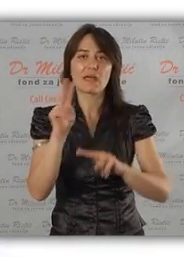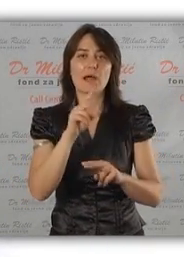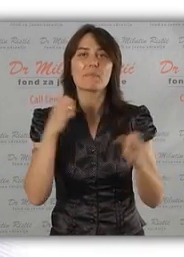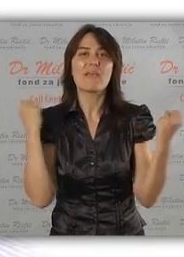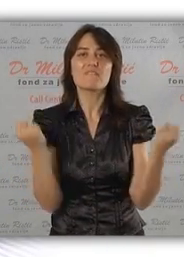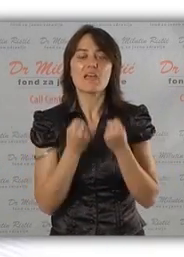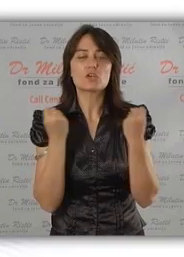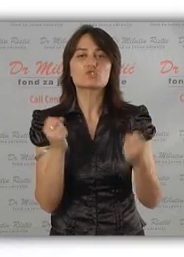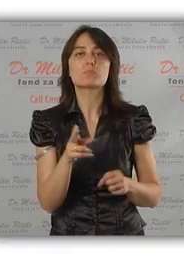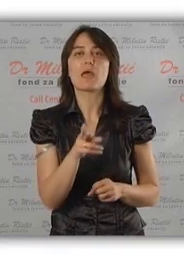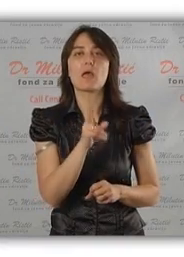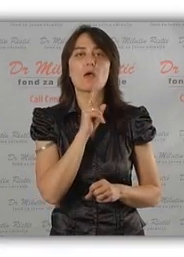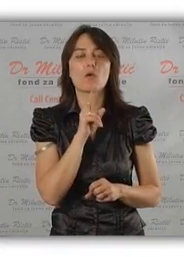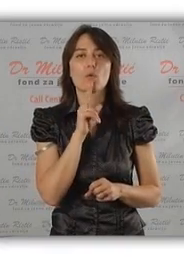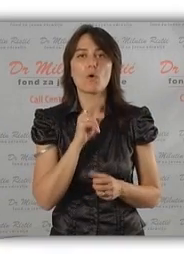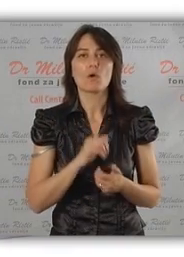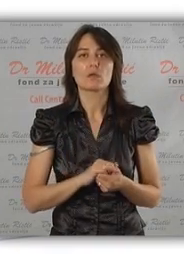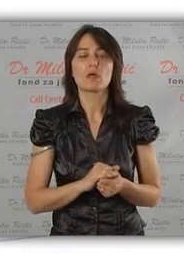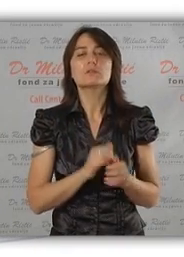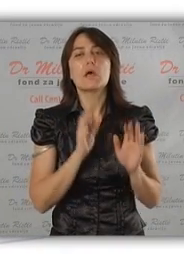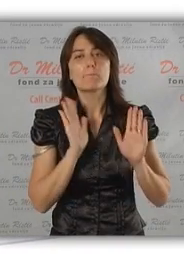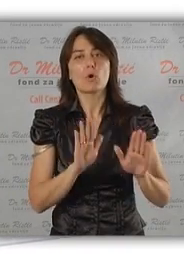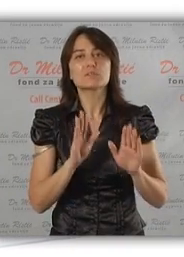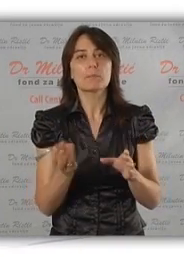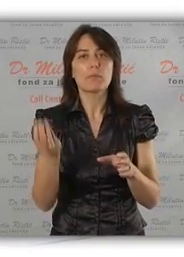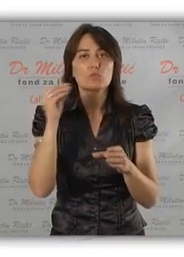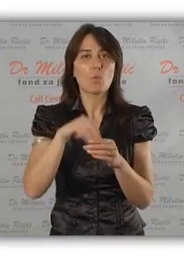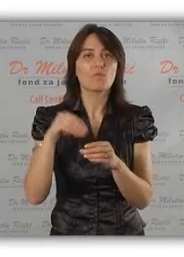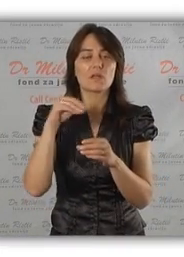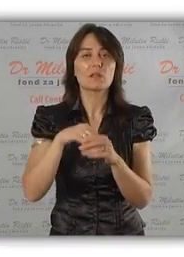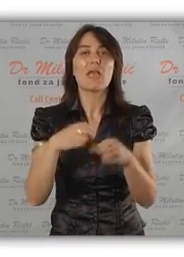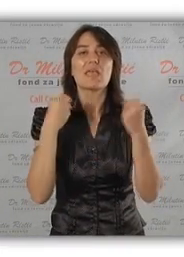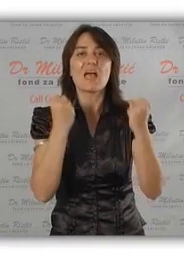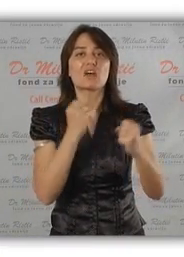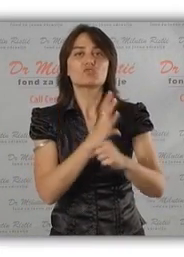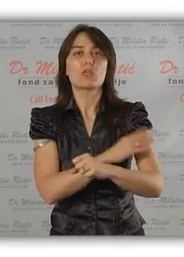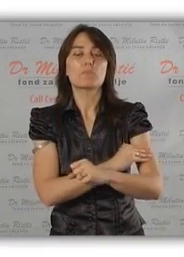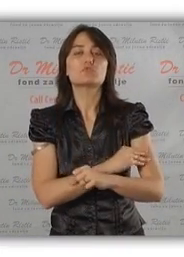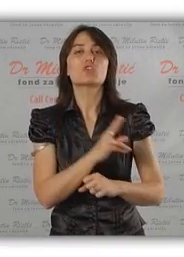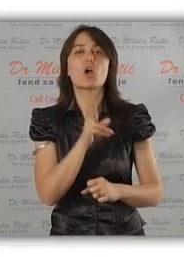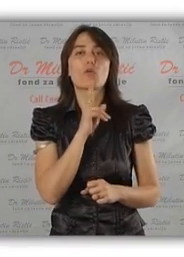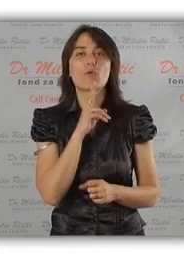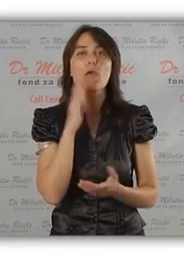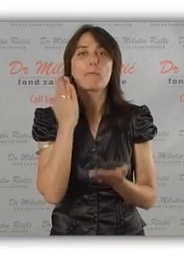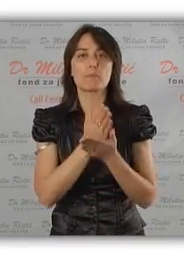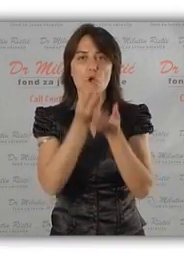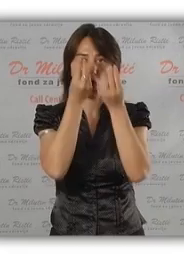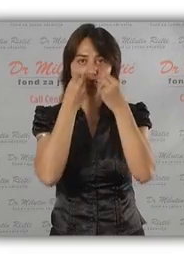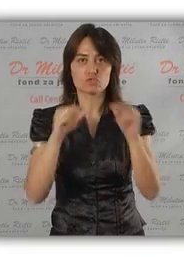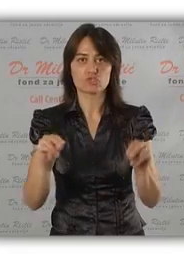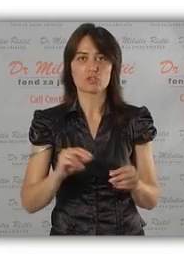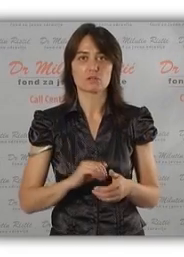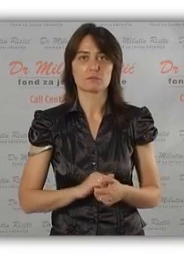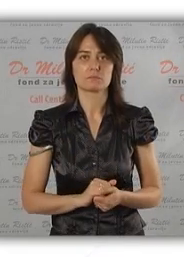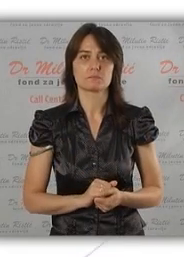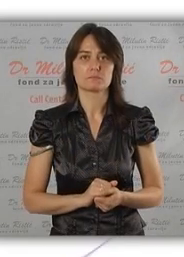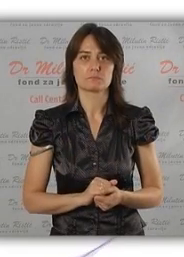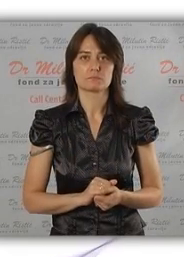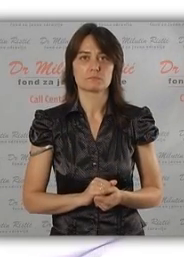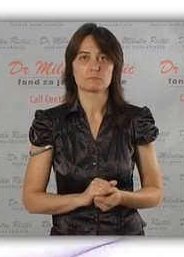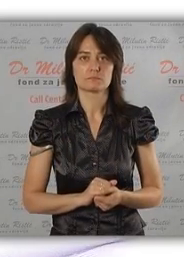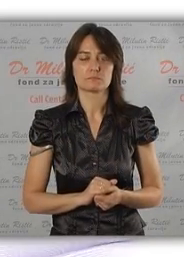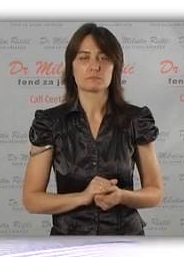dozirana kineziterapija, dakle vežbe koje se postepeno uvode za jačanje mišića koji je